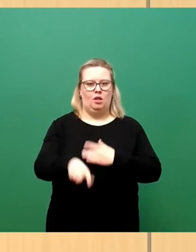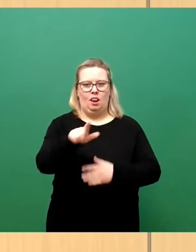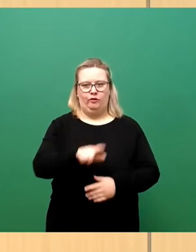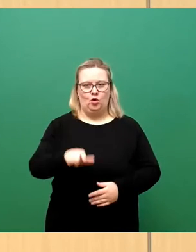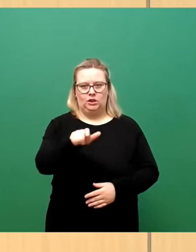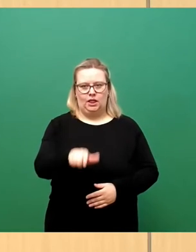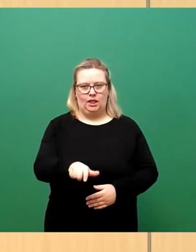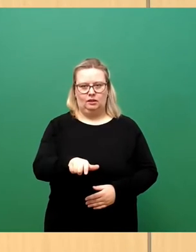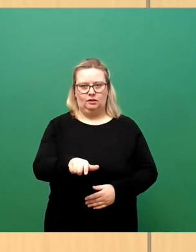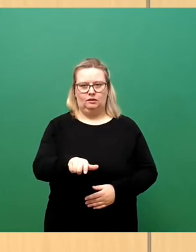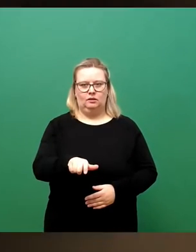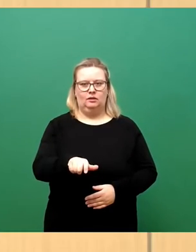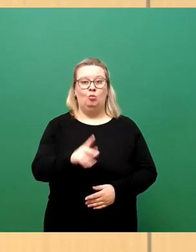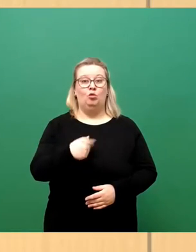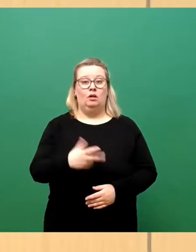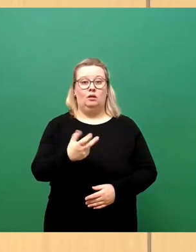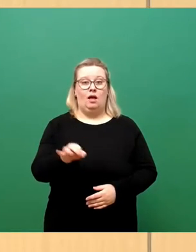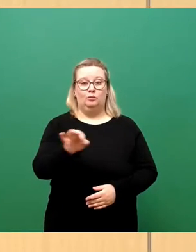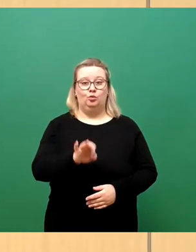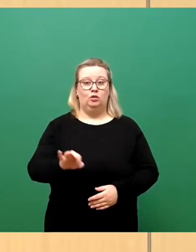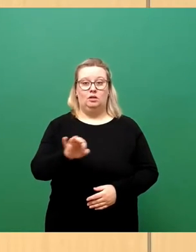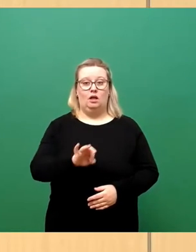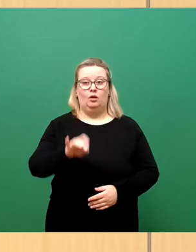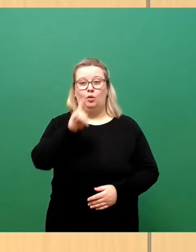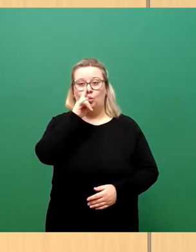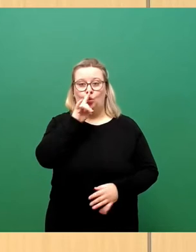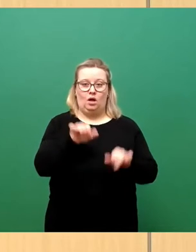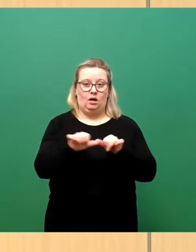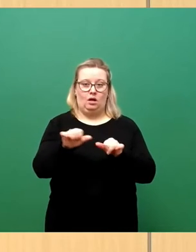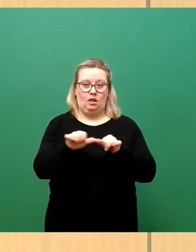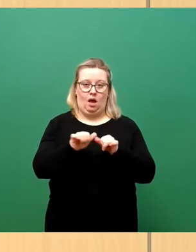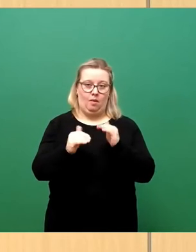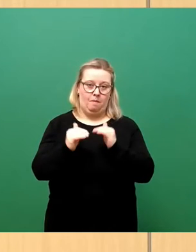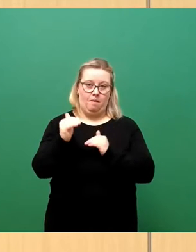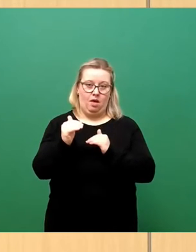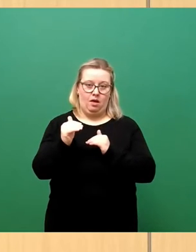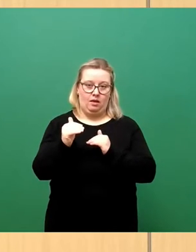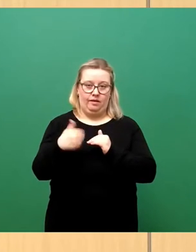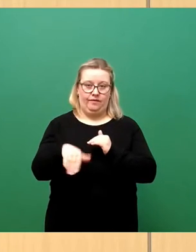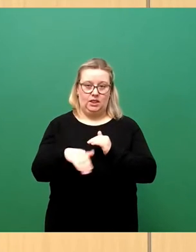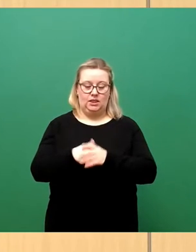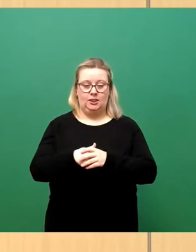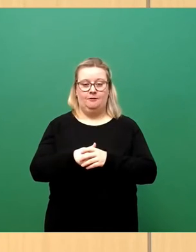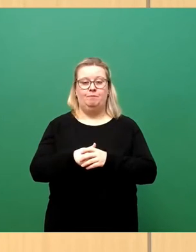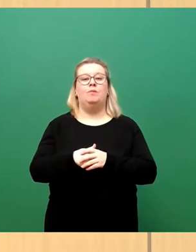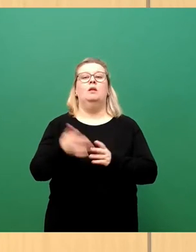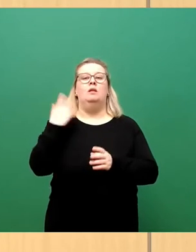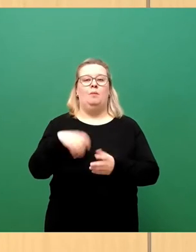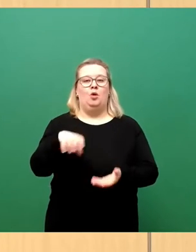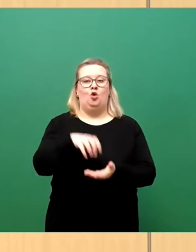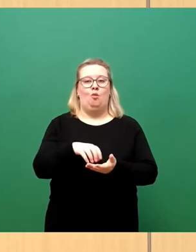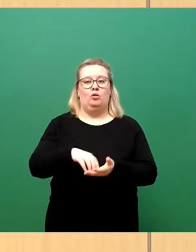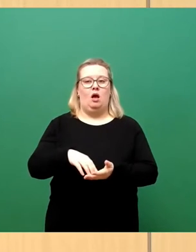es für diese 30%-Quote nur eine sehr knappe Mehrheit. Die Kommunalwahl 2019 veränderte